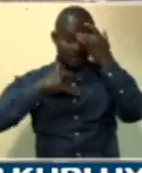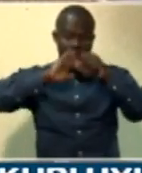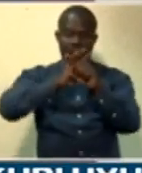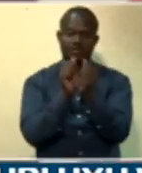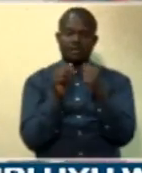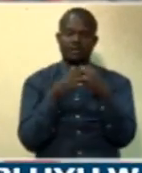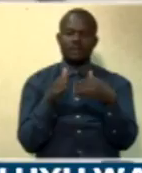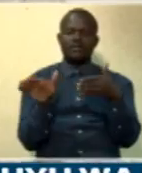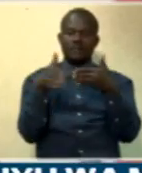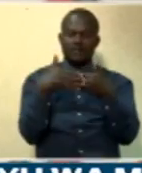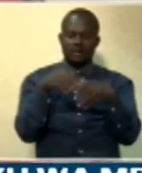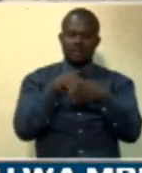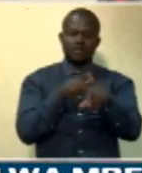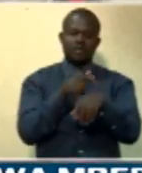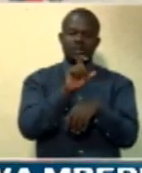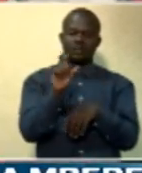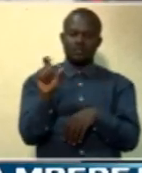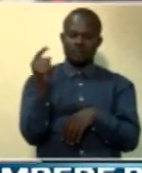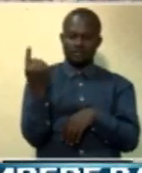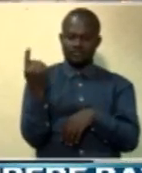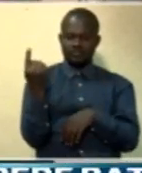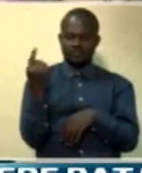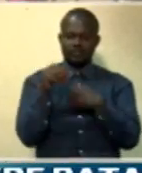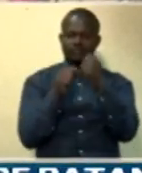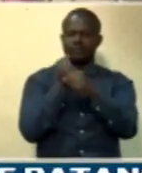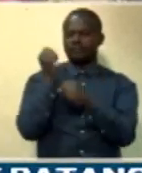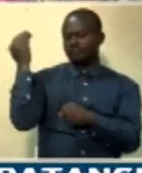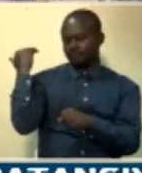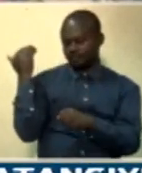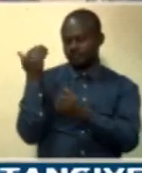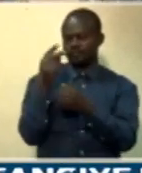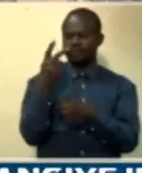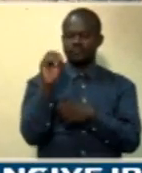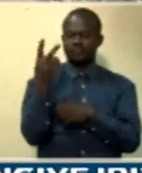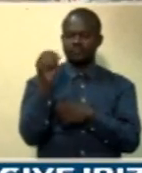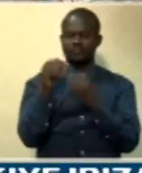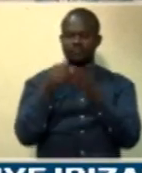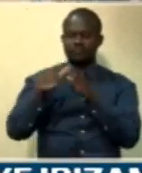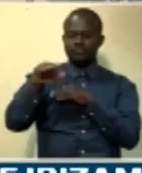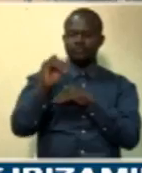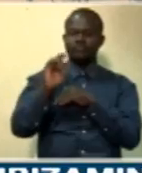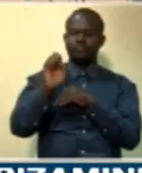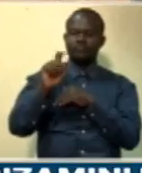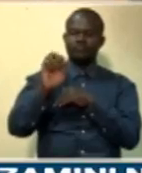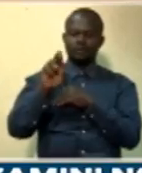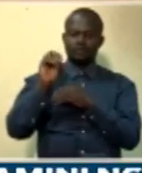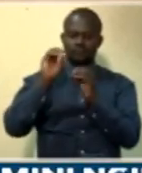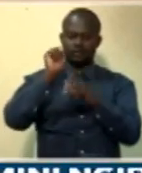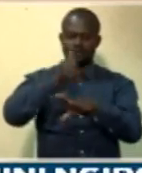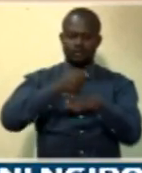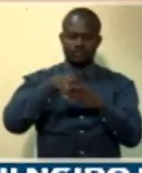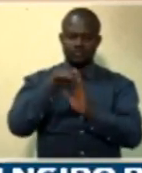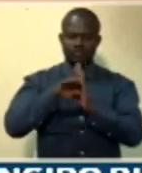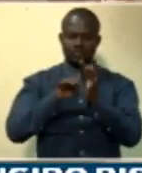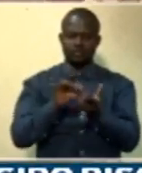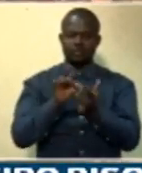rukaba rwarafunzwe mu gihe cy'icyumweru. Umwaka ushize 2020 akagari k'Itetero kashyizwe muri gahunda yihariye